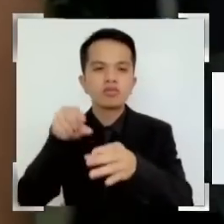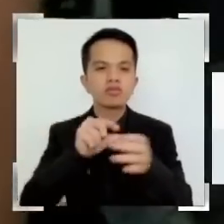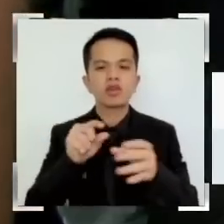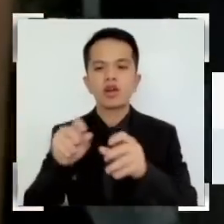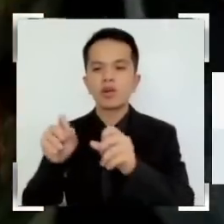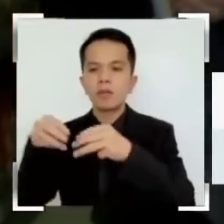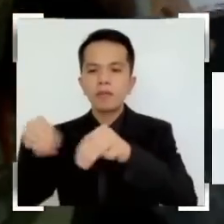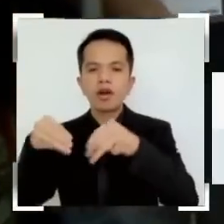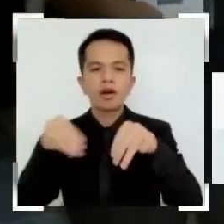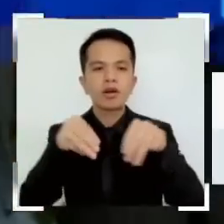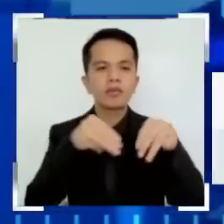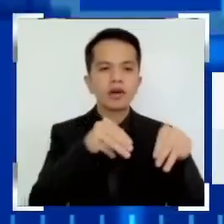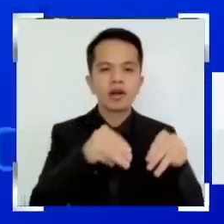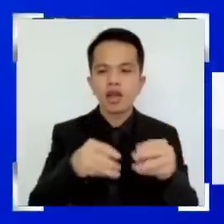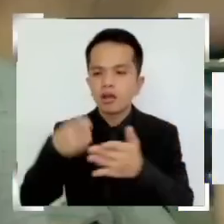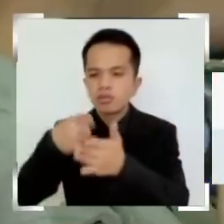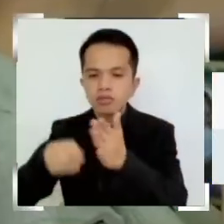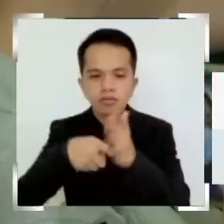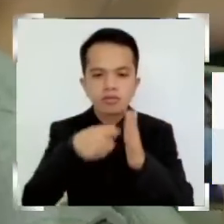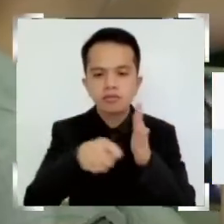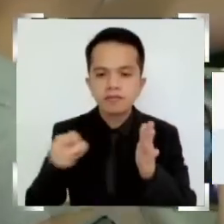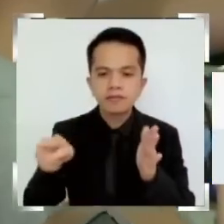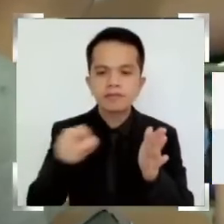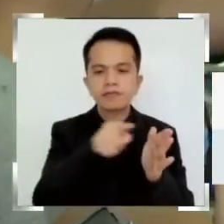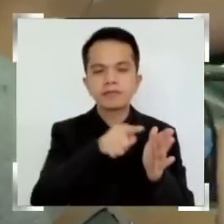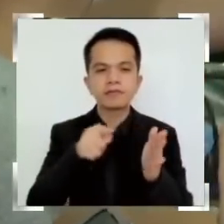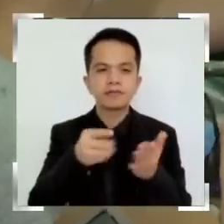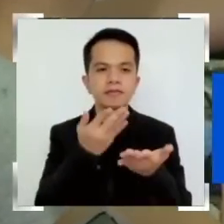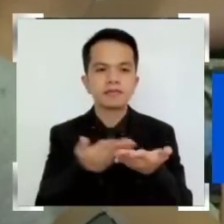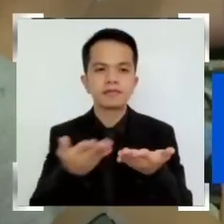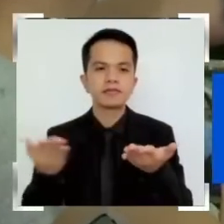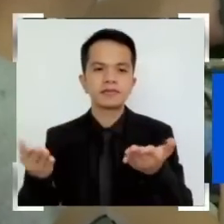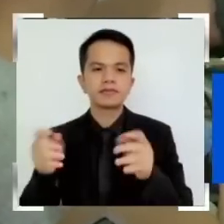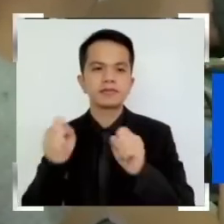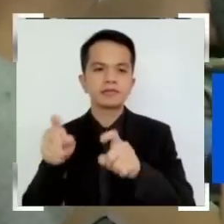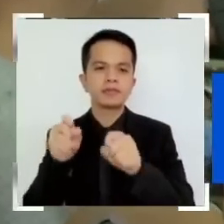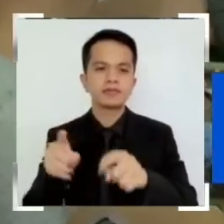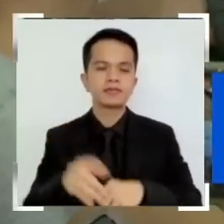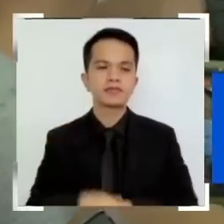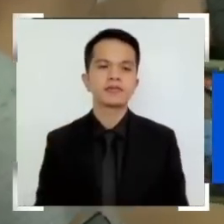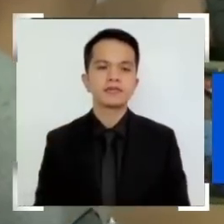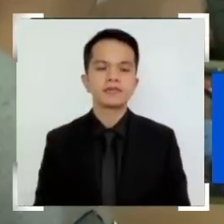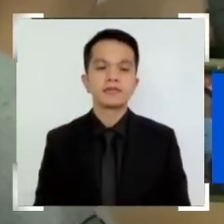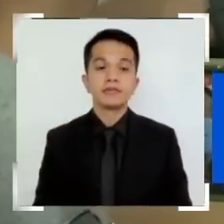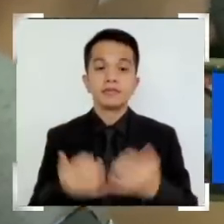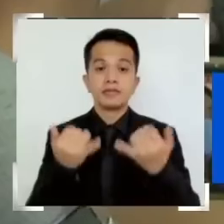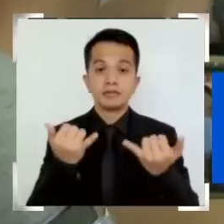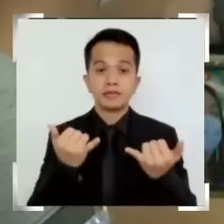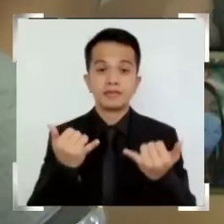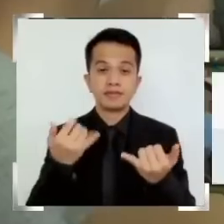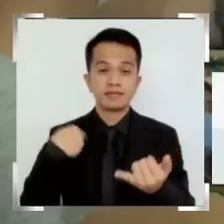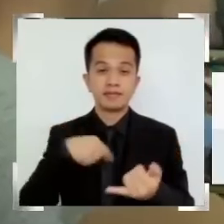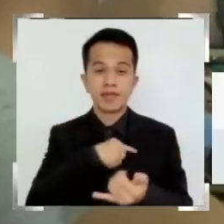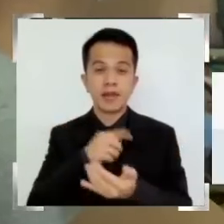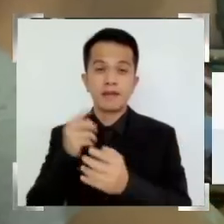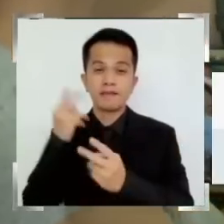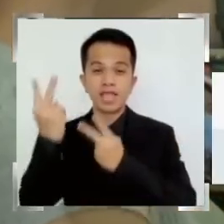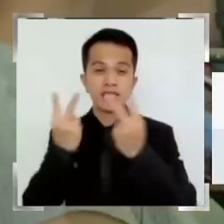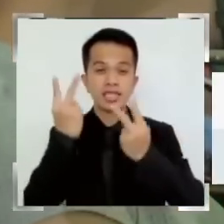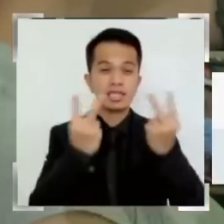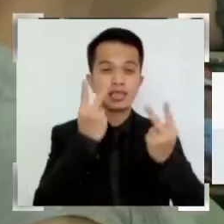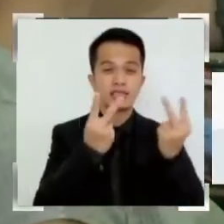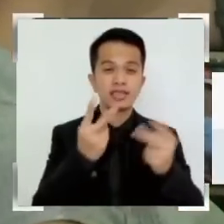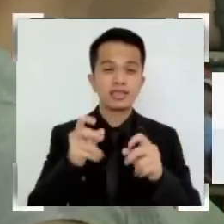presyo ng mga pangunahing bilihin. So far, doon sa ilang stores na napuntahan natin, merong mga